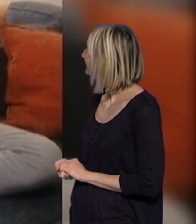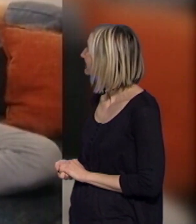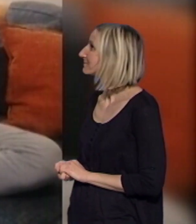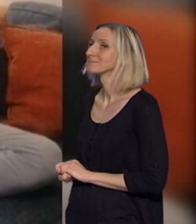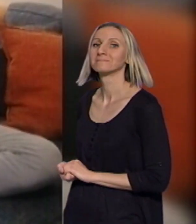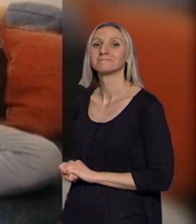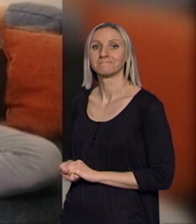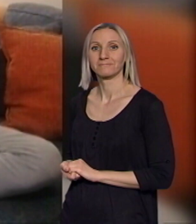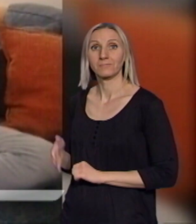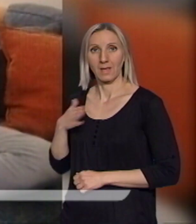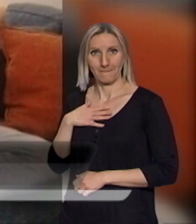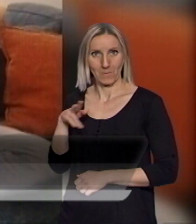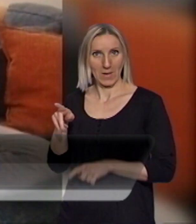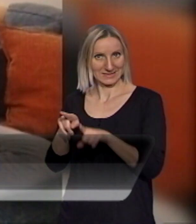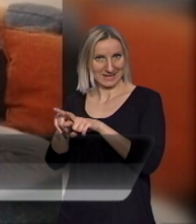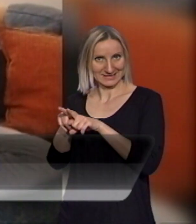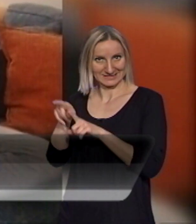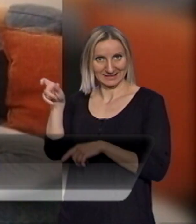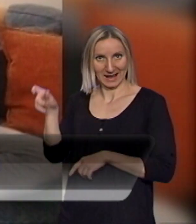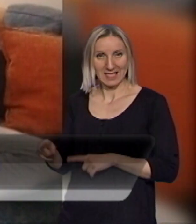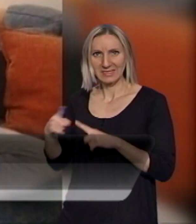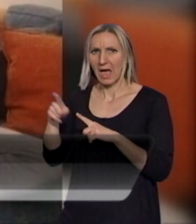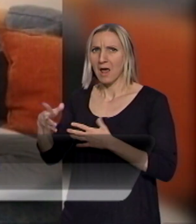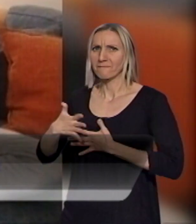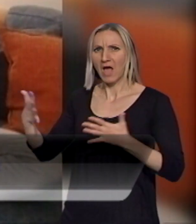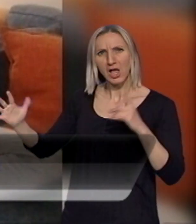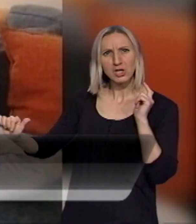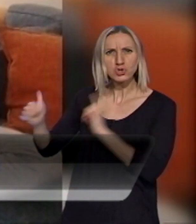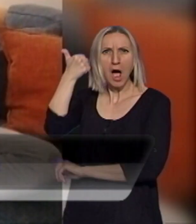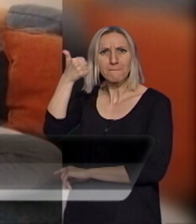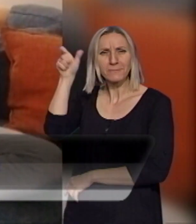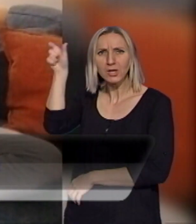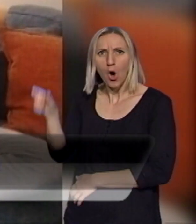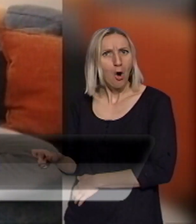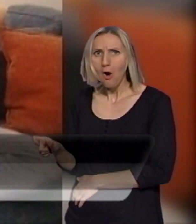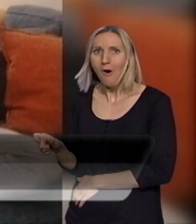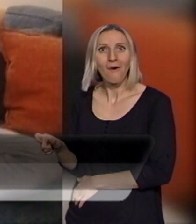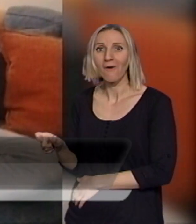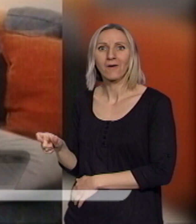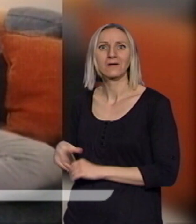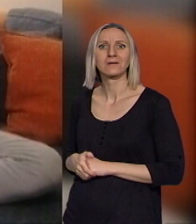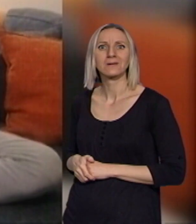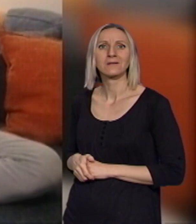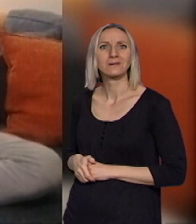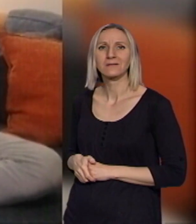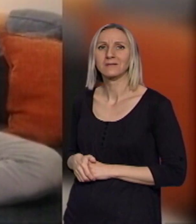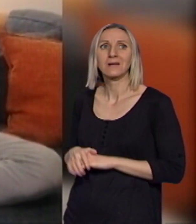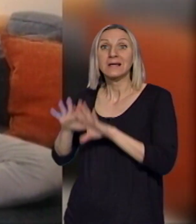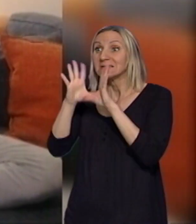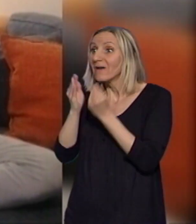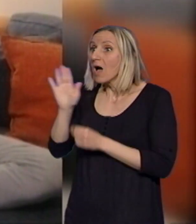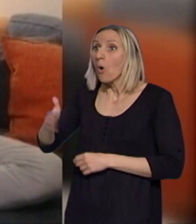Moja sestra Tijana je veliki šampion i posle svake pobede, svakog njenog uspeha